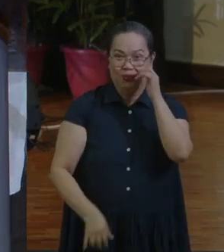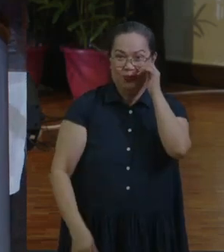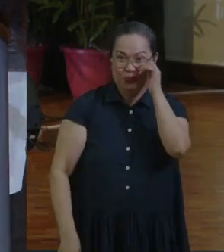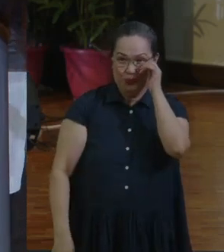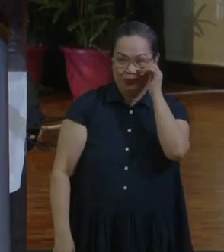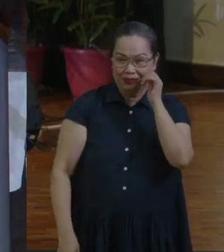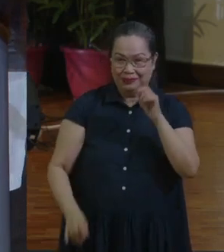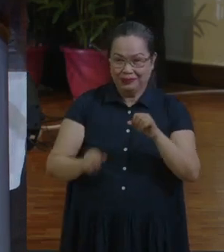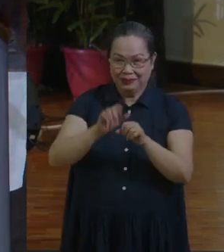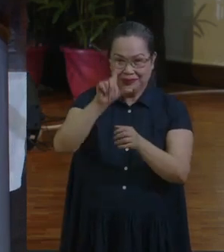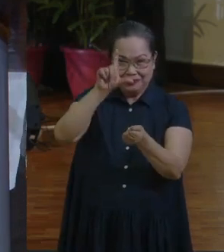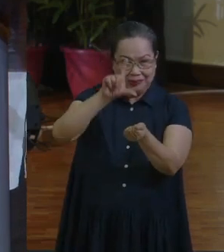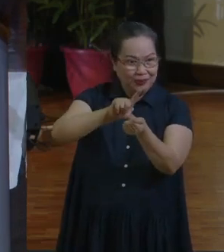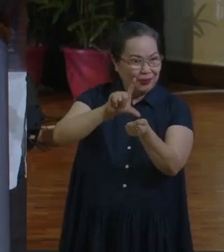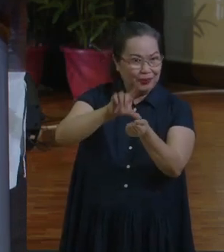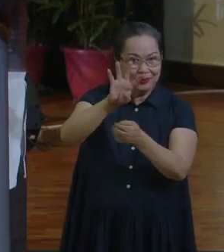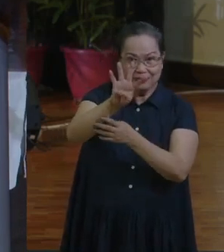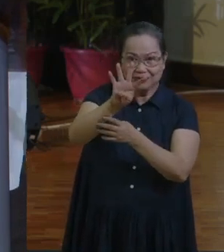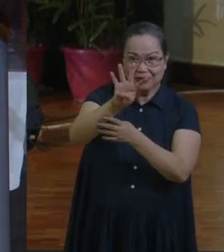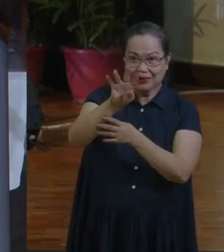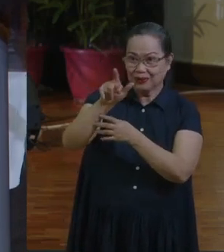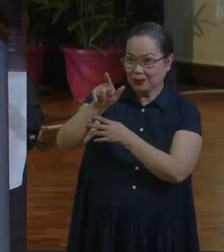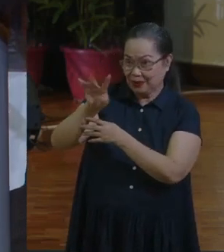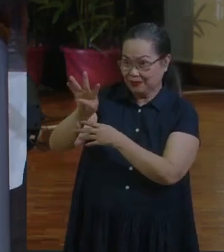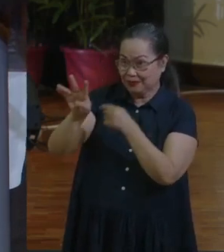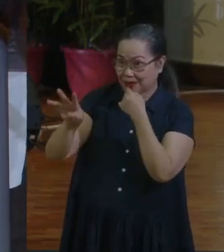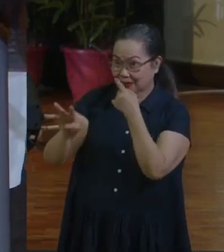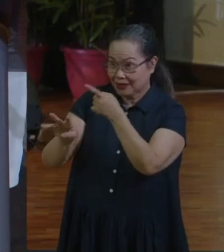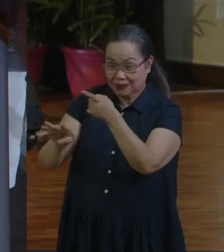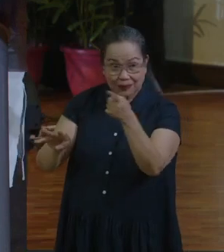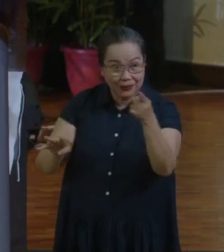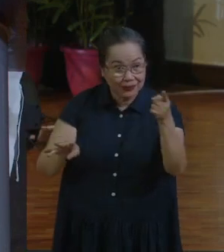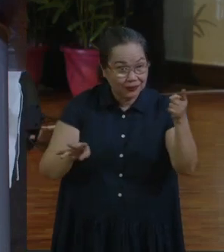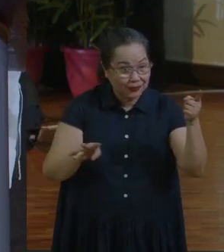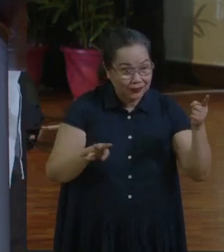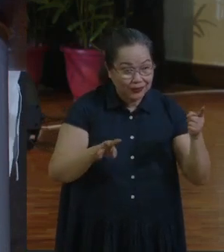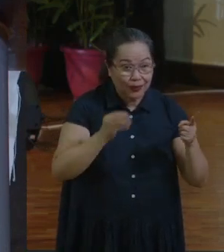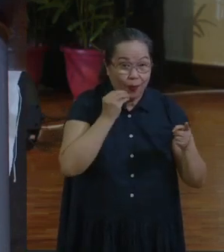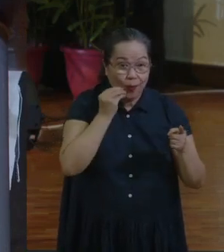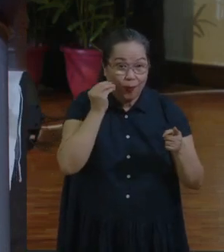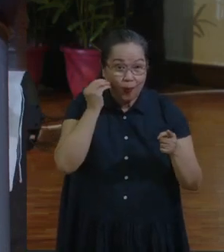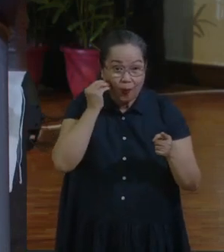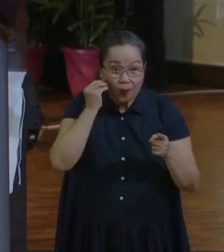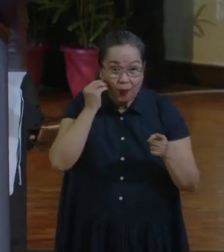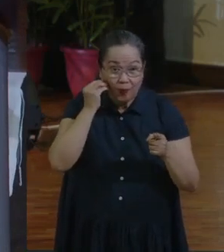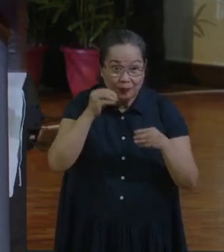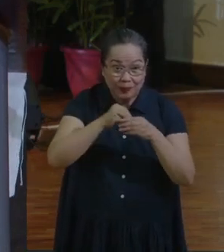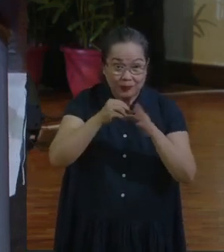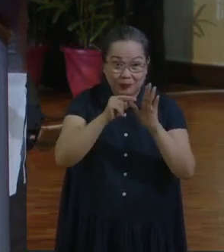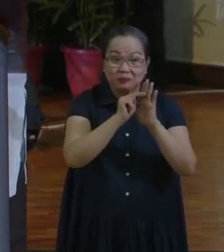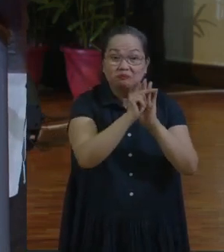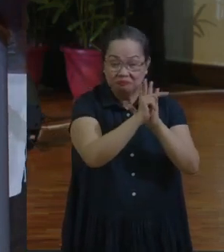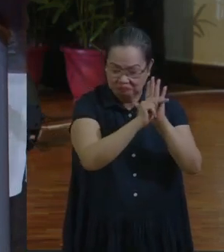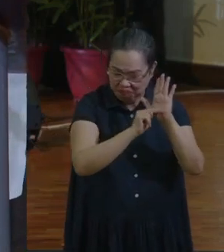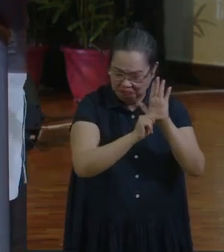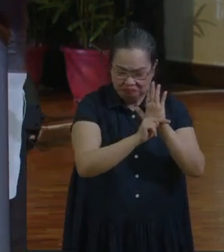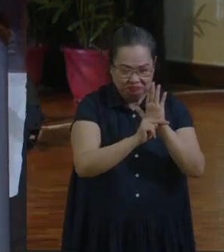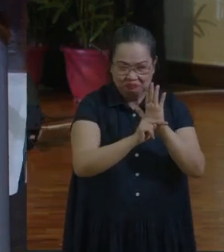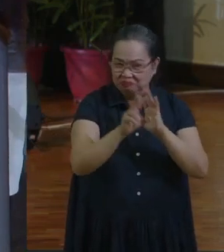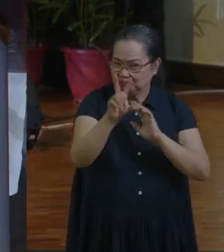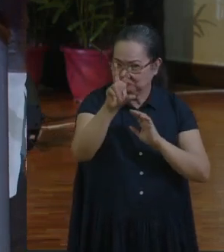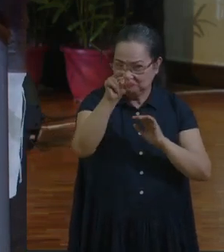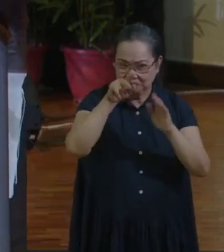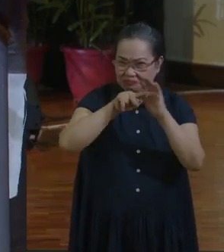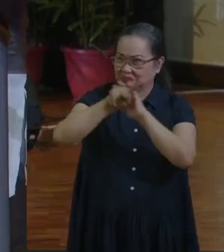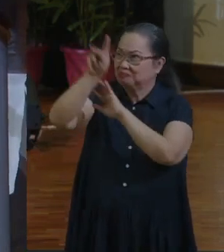Luke 4:24, truly I say to you, sabi niya sa kanyang hometown synagogue sa Nazareth, no prophet